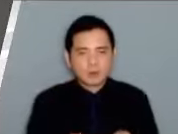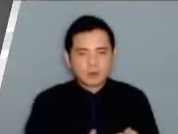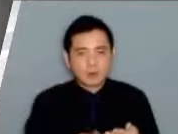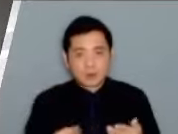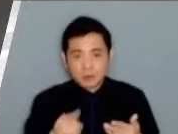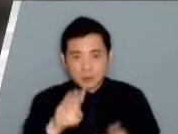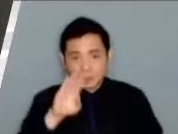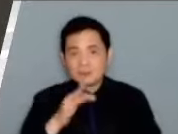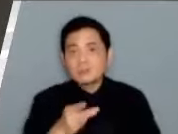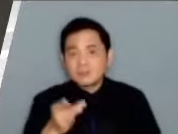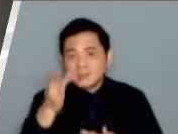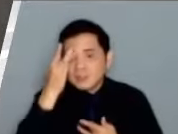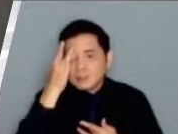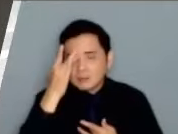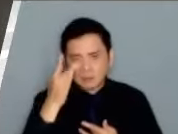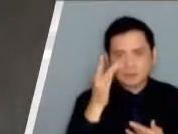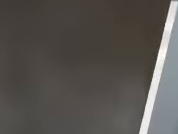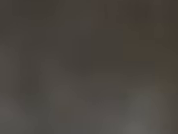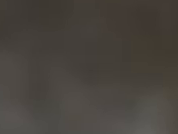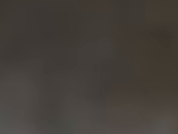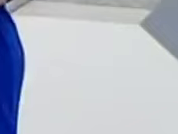po agad sa doktor.